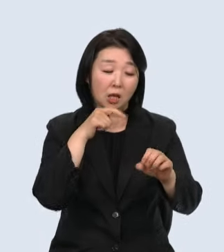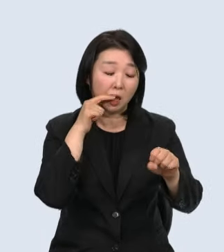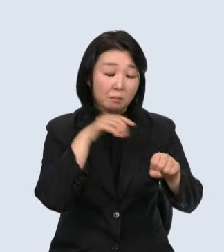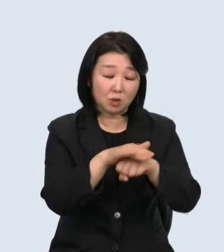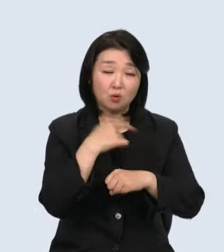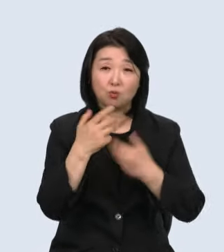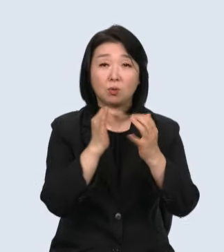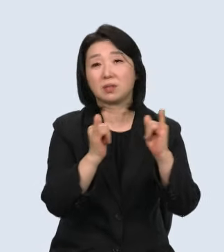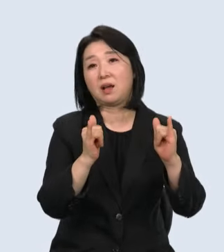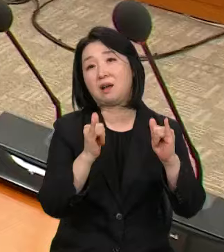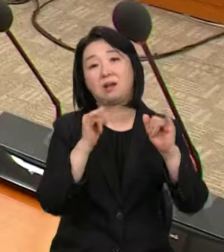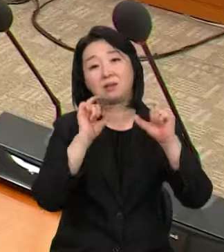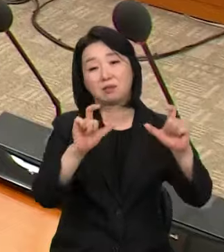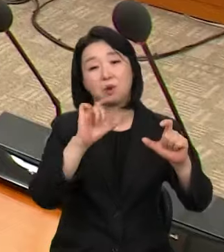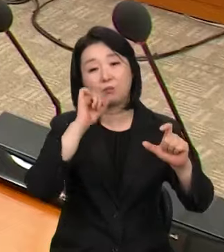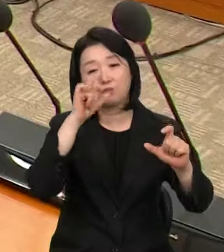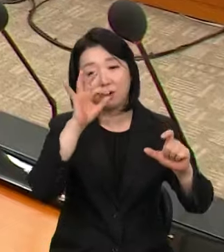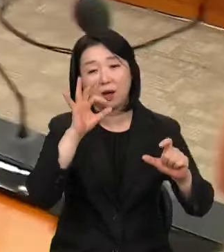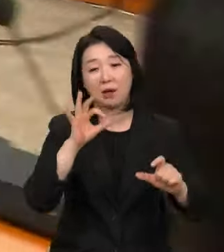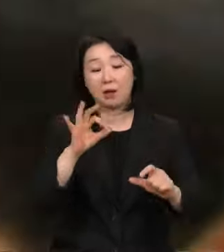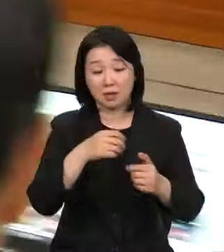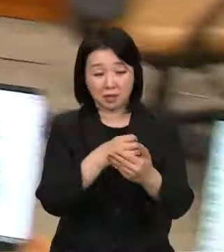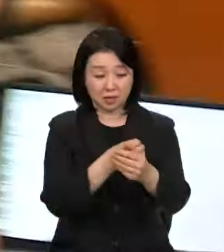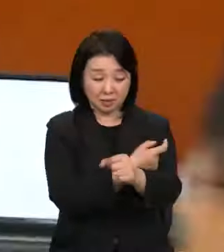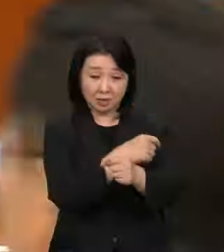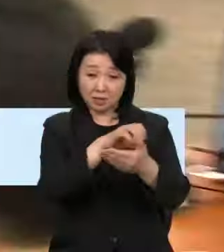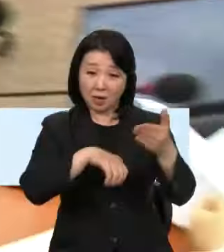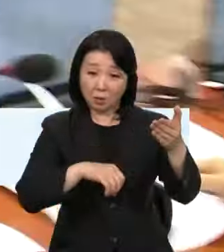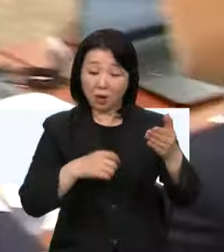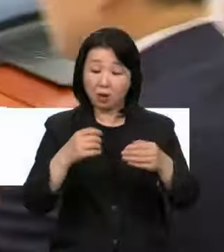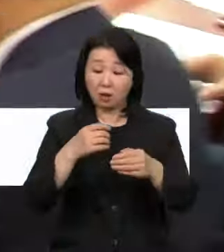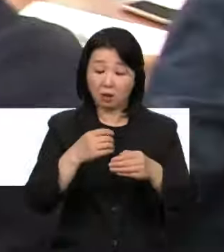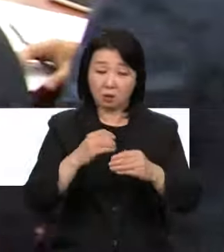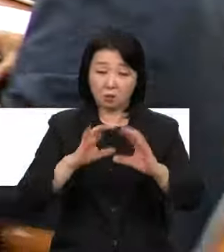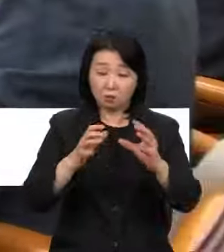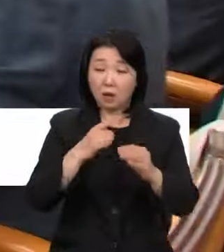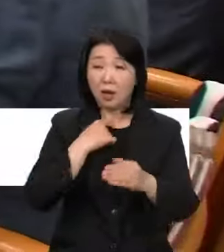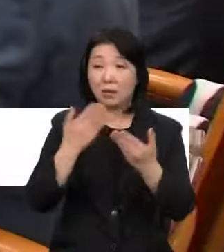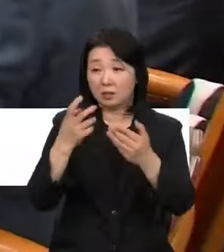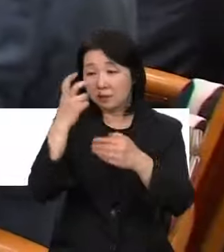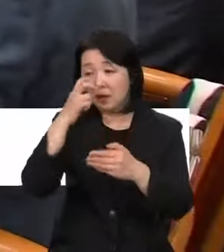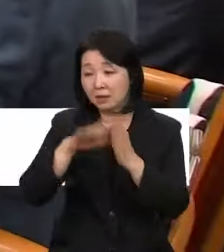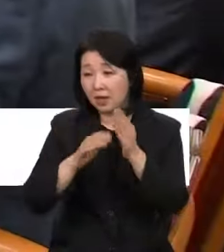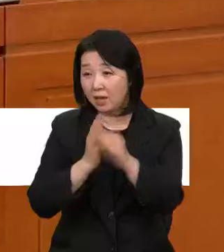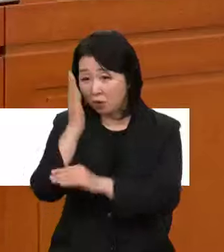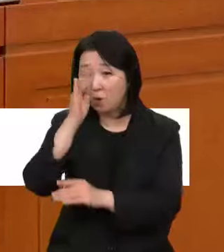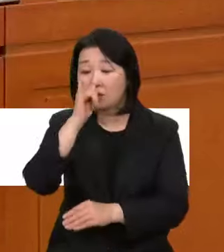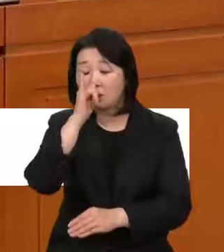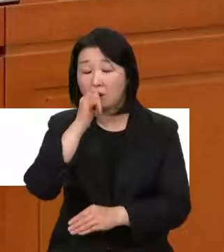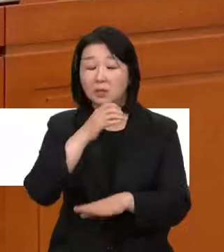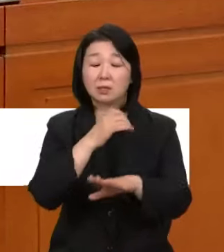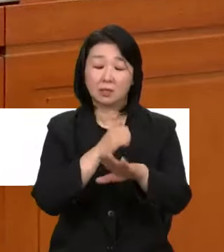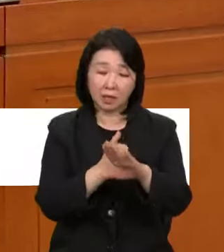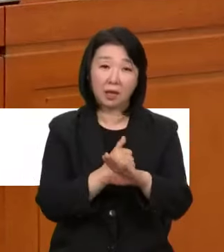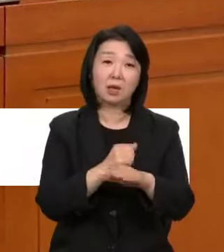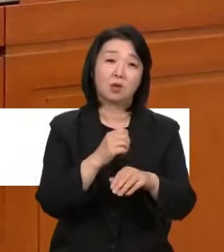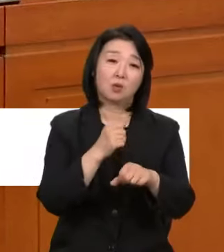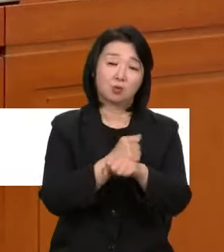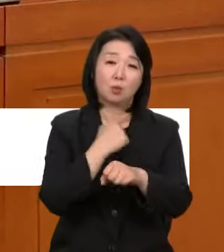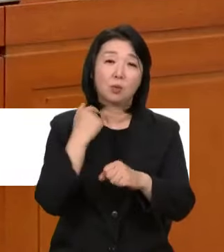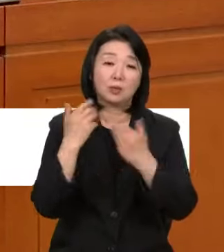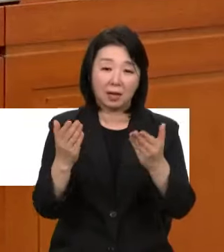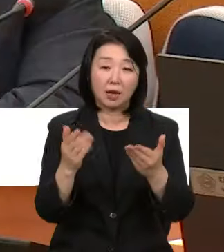없다고 명시했습니다 예외적으로 보훈심사 위원회의 심의 의결을 거쳐 통과될 경우 유공자로 등록될 수는